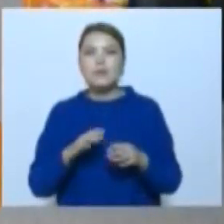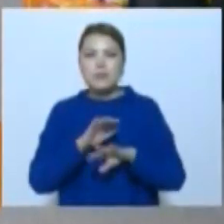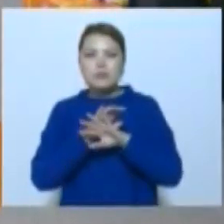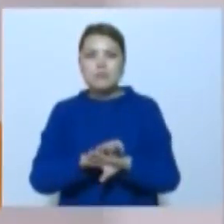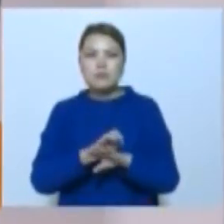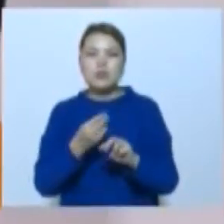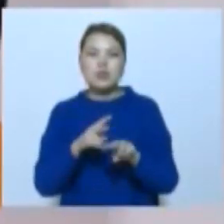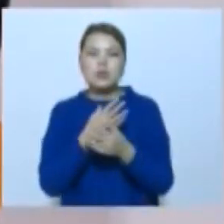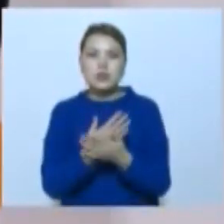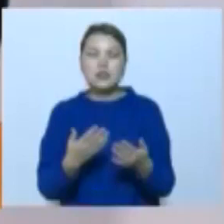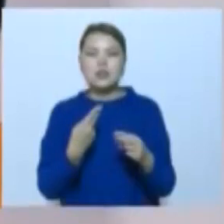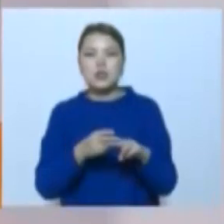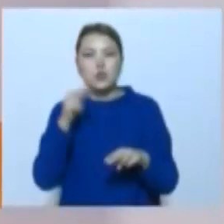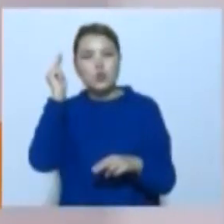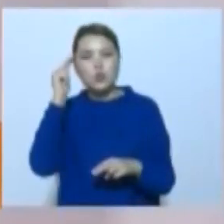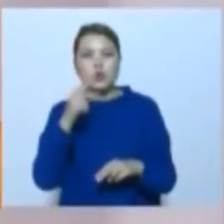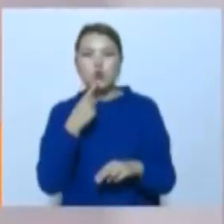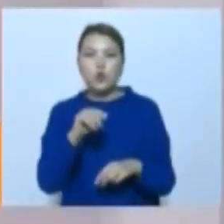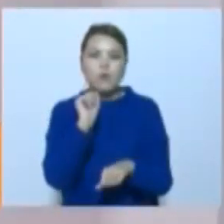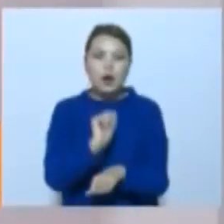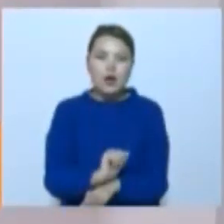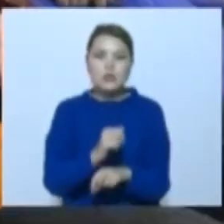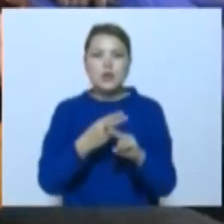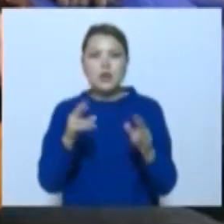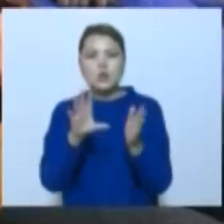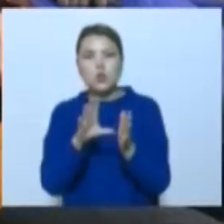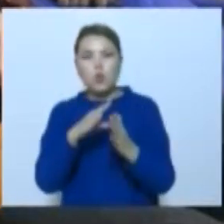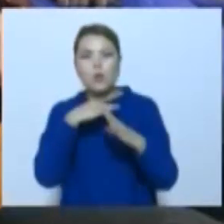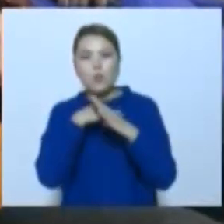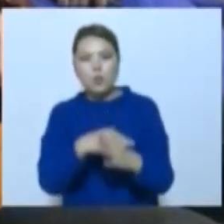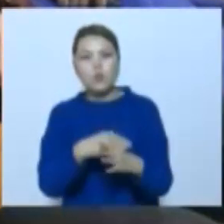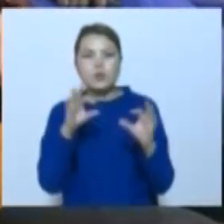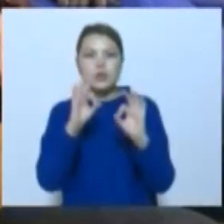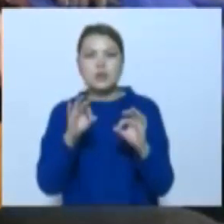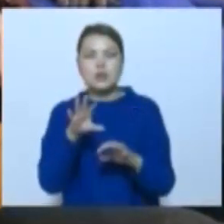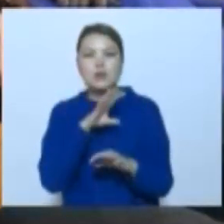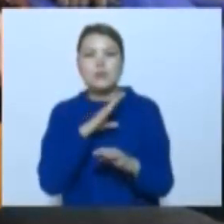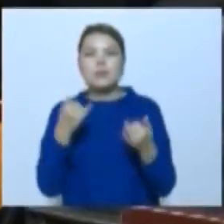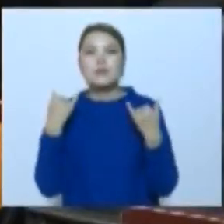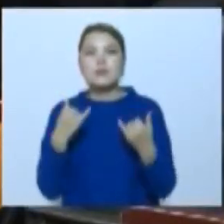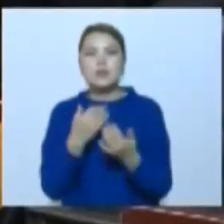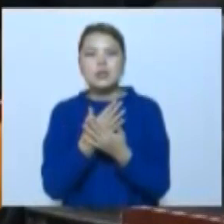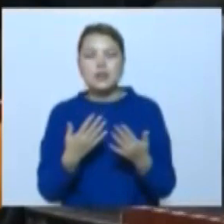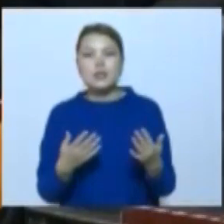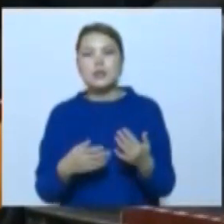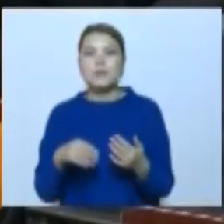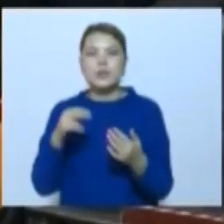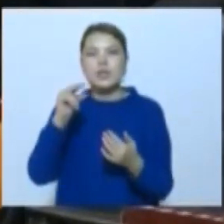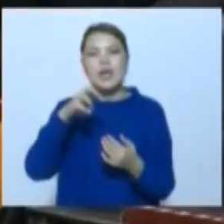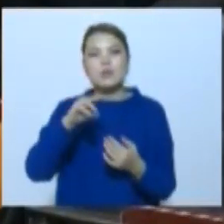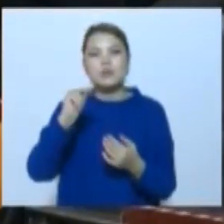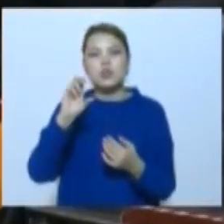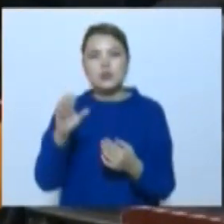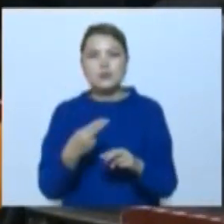тәсілдерін көрсетті. Сонымен қатар қанды тоқтату, тоқырғанда көмек көрсету жолдары айтылды. Ал төтенше жағдайлар департаментінің